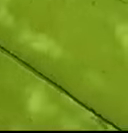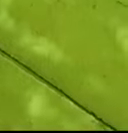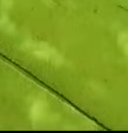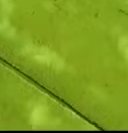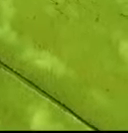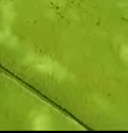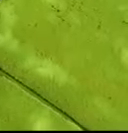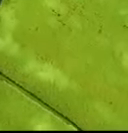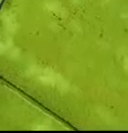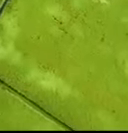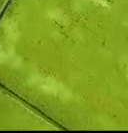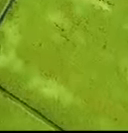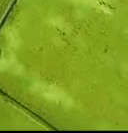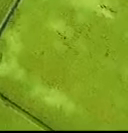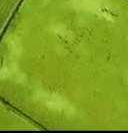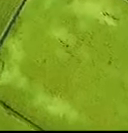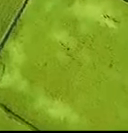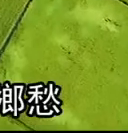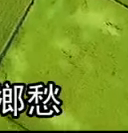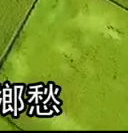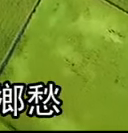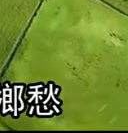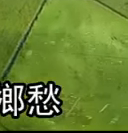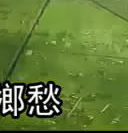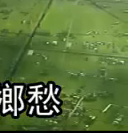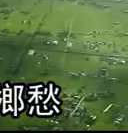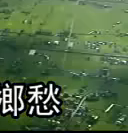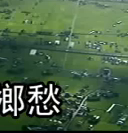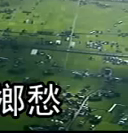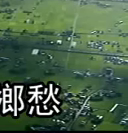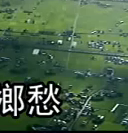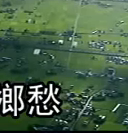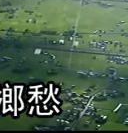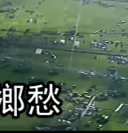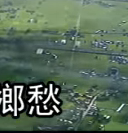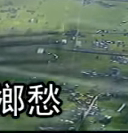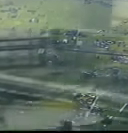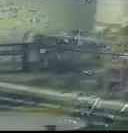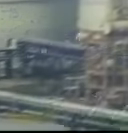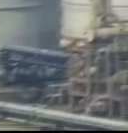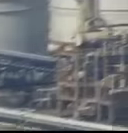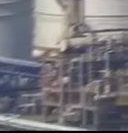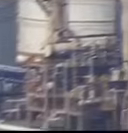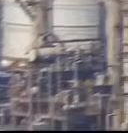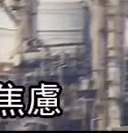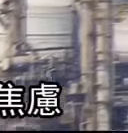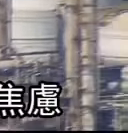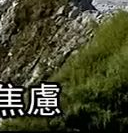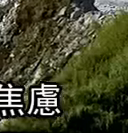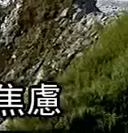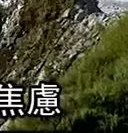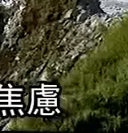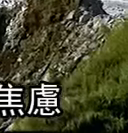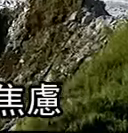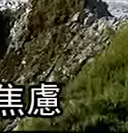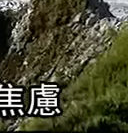一样是从天空看台湾，上一代的人因为深爱这个故乡而充满了乡愁，这一代的人就是